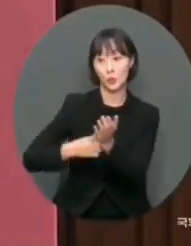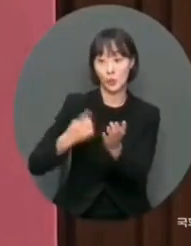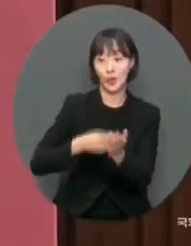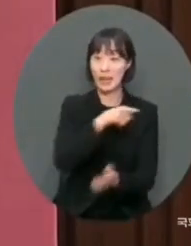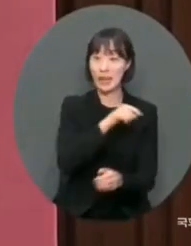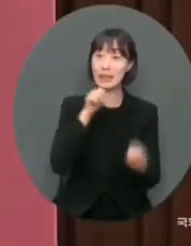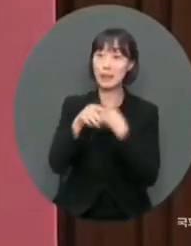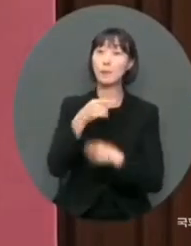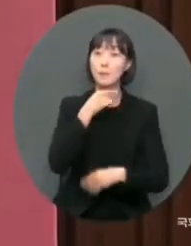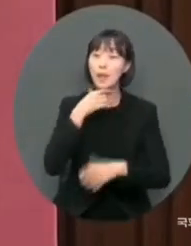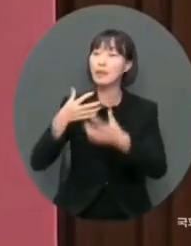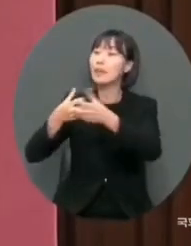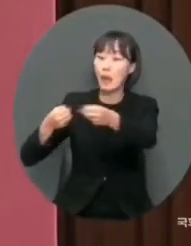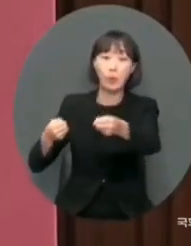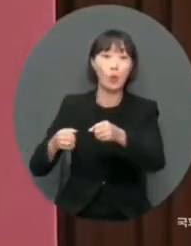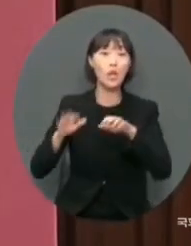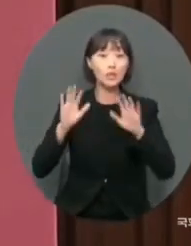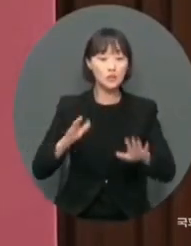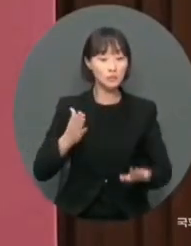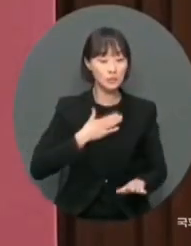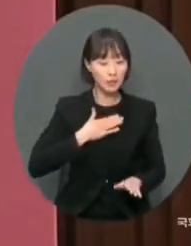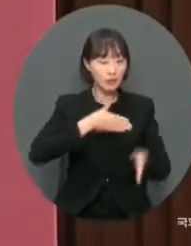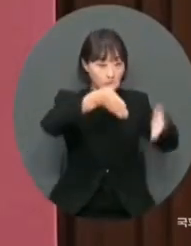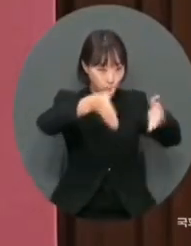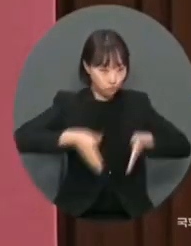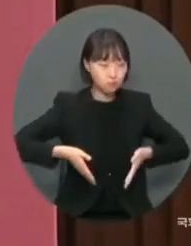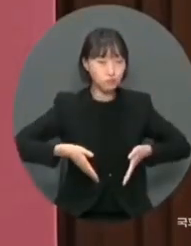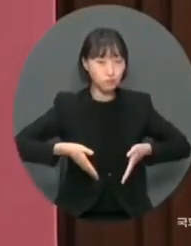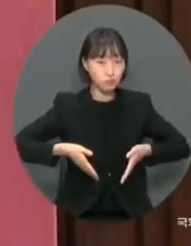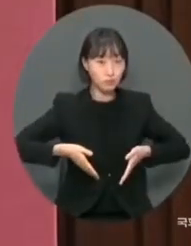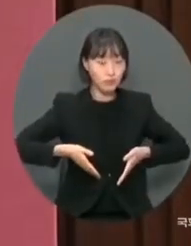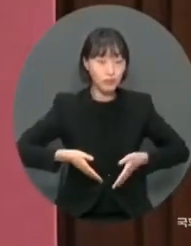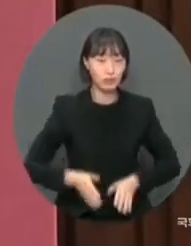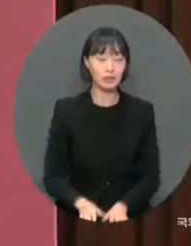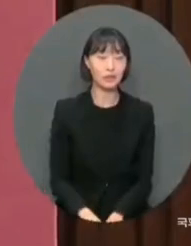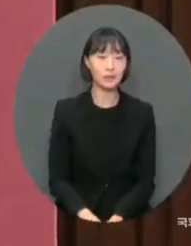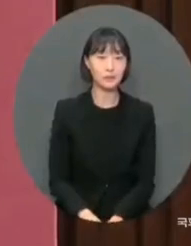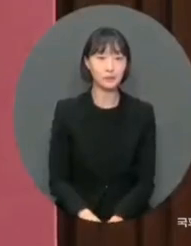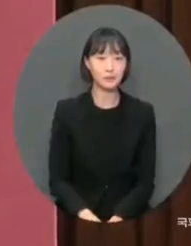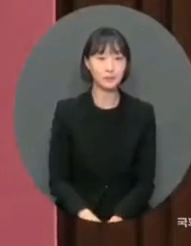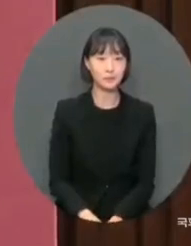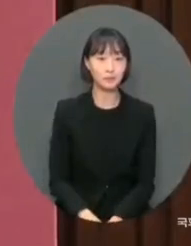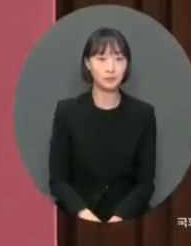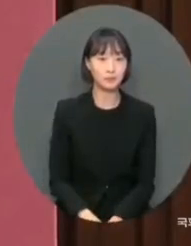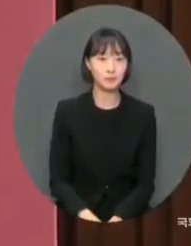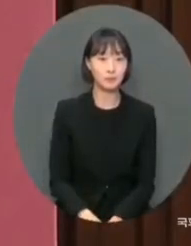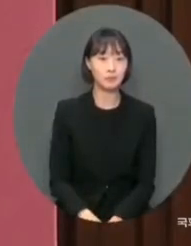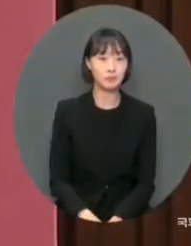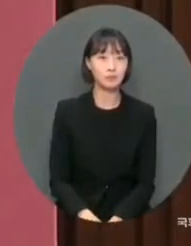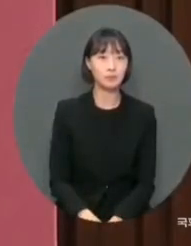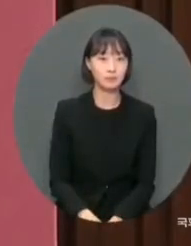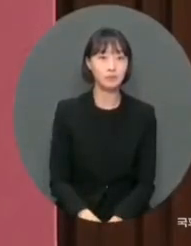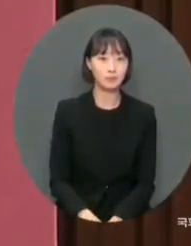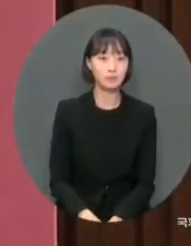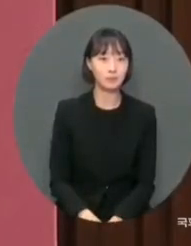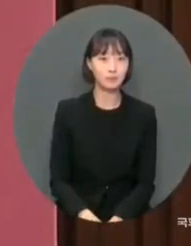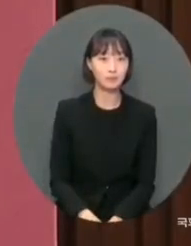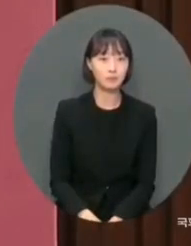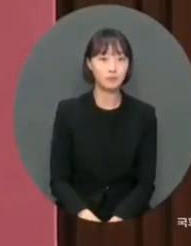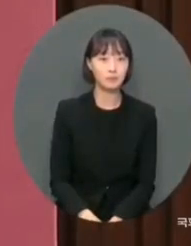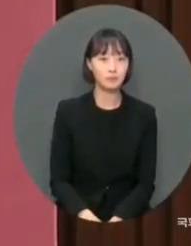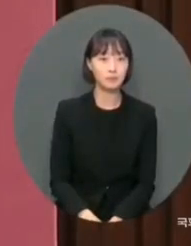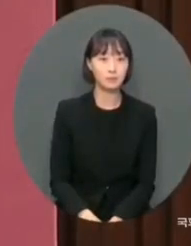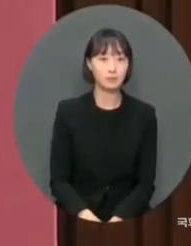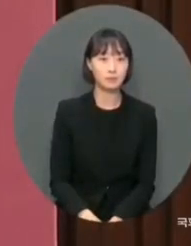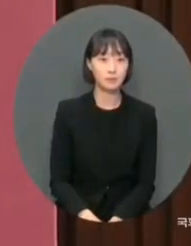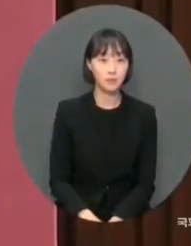나중에 따로 가서 말씀 주시고요. 지금은 저와의 시간입니다. 총리께서 다른 의원들에게도 마세요. 다 자료를 받으셨다는